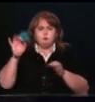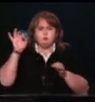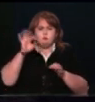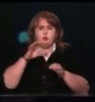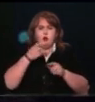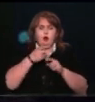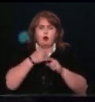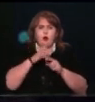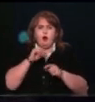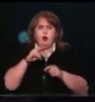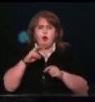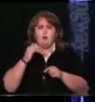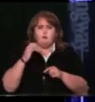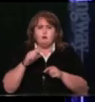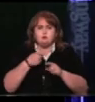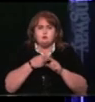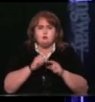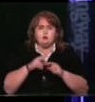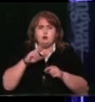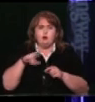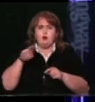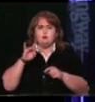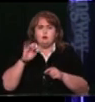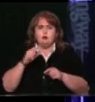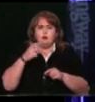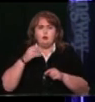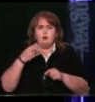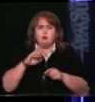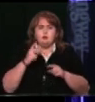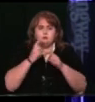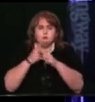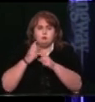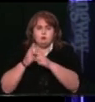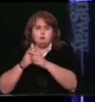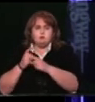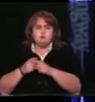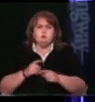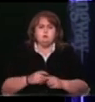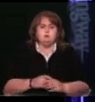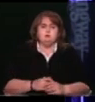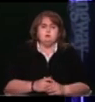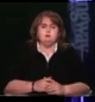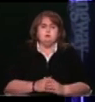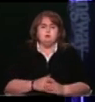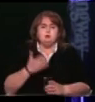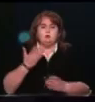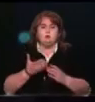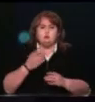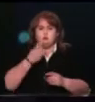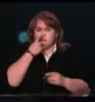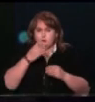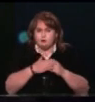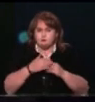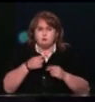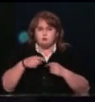поток альфа-частиц. Альфа-частицы – это ядра гелия, положительно заряженные. Он говорил так, если атомы находятся близко друг к